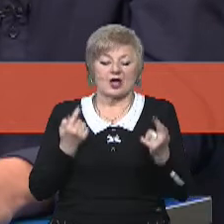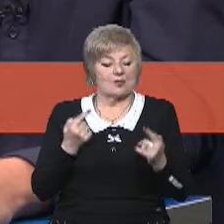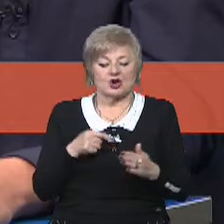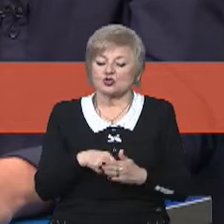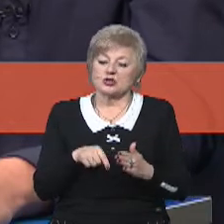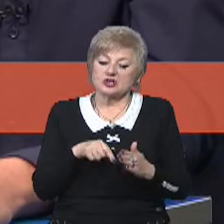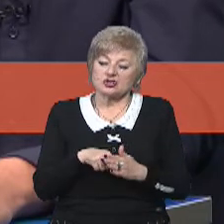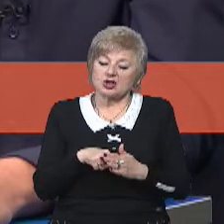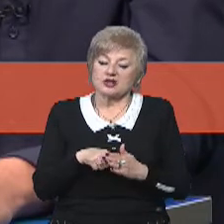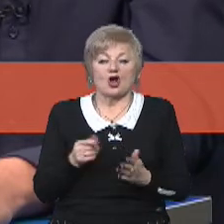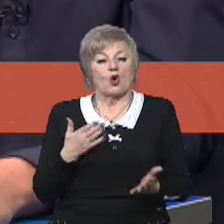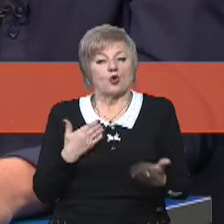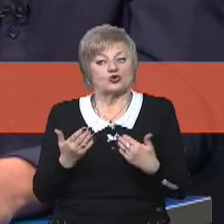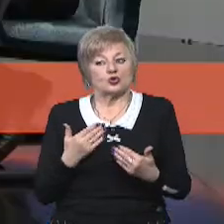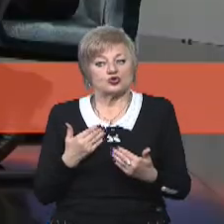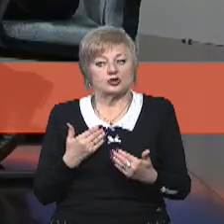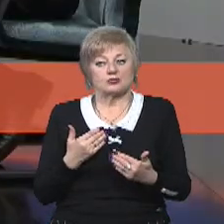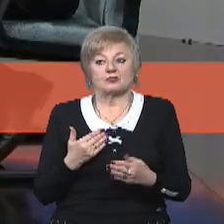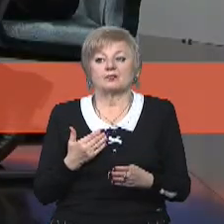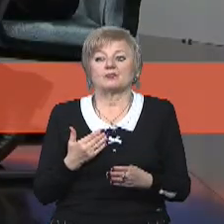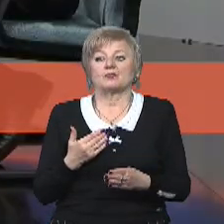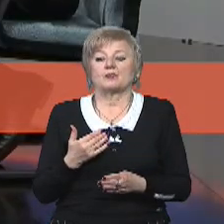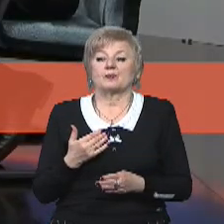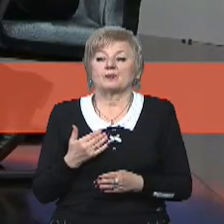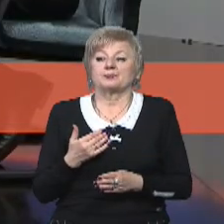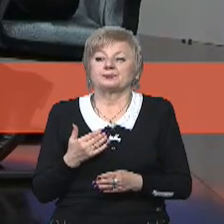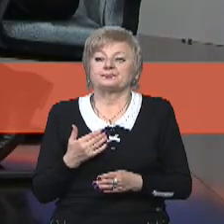Чому? Відносно і часу,